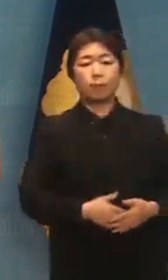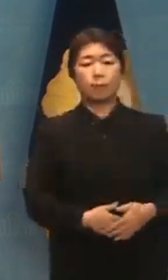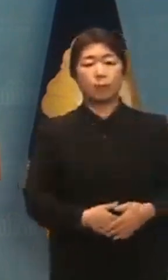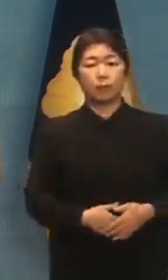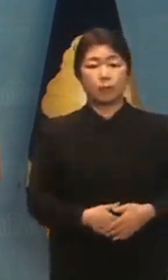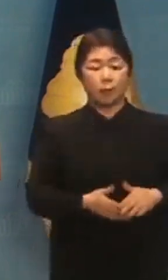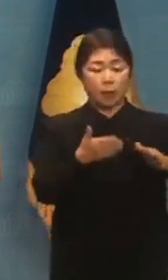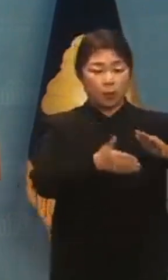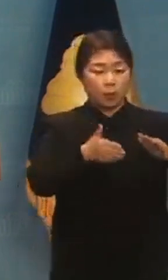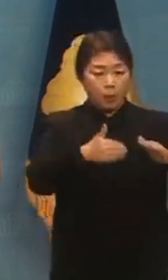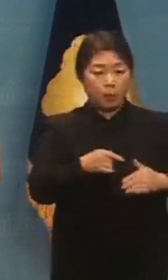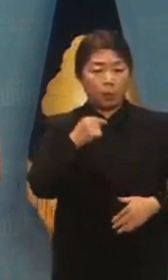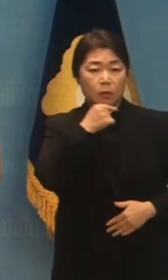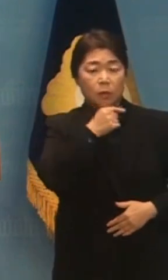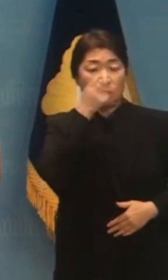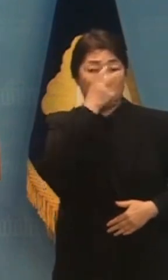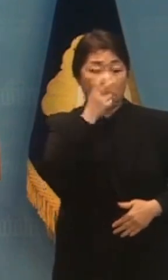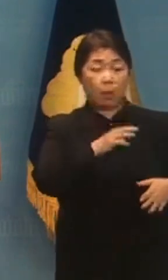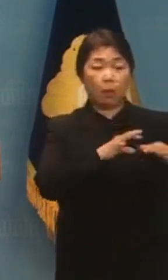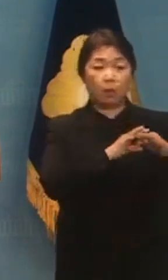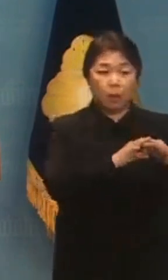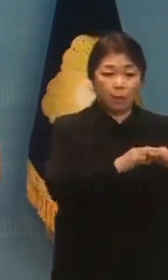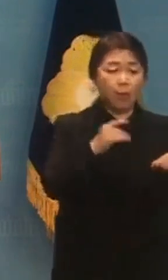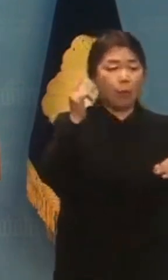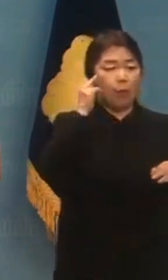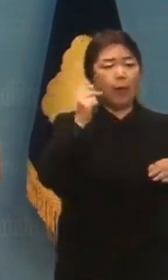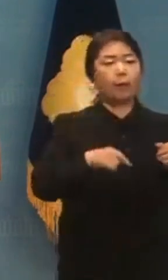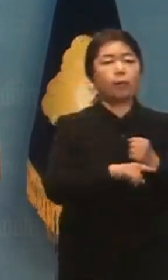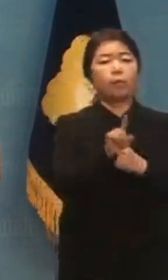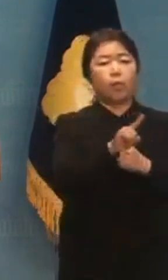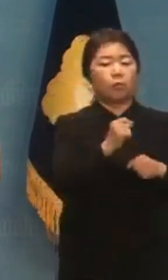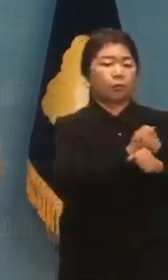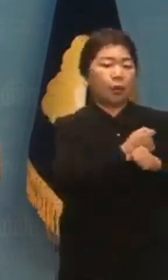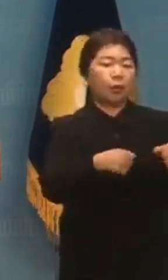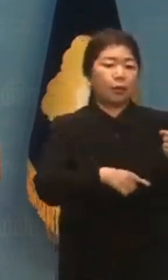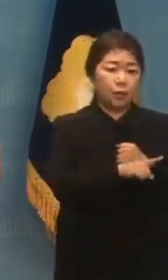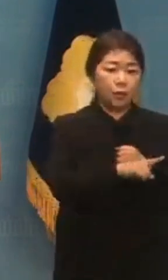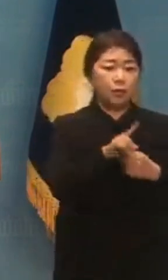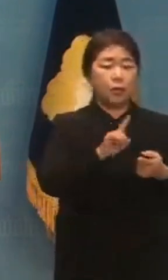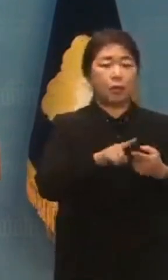철저한 수사를 통해 진상을 규명하고 법의 심판은 물론